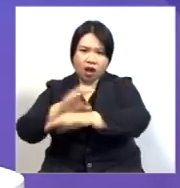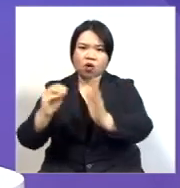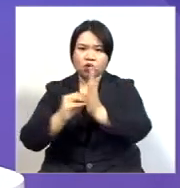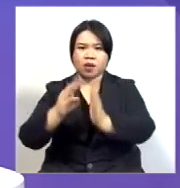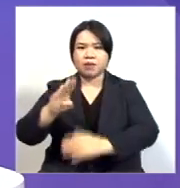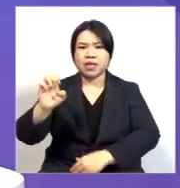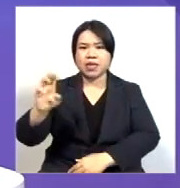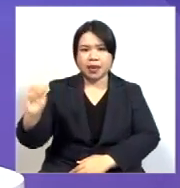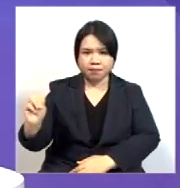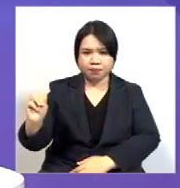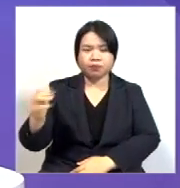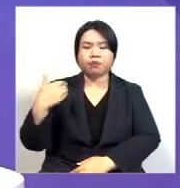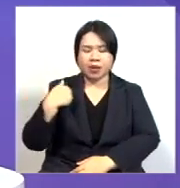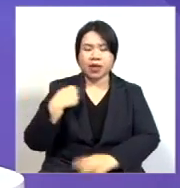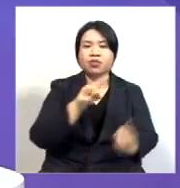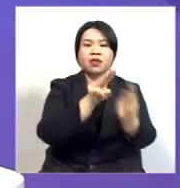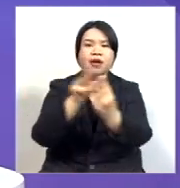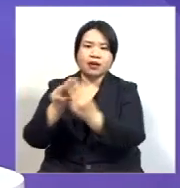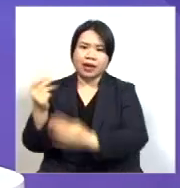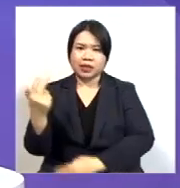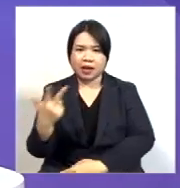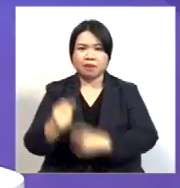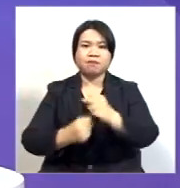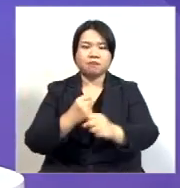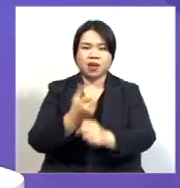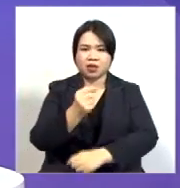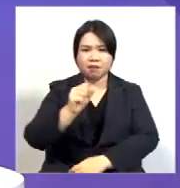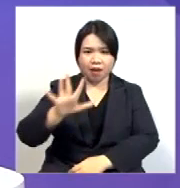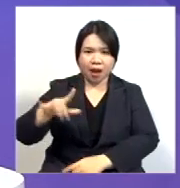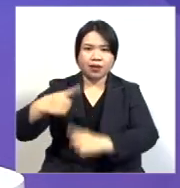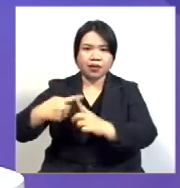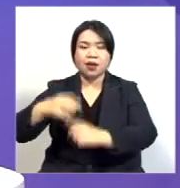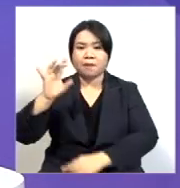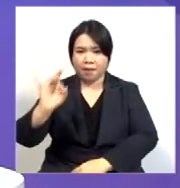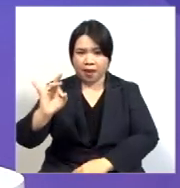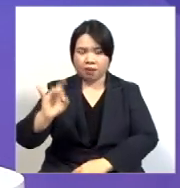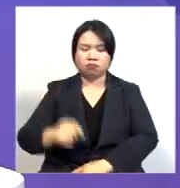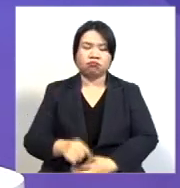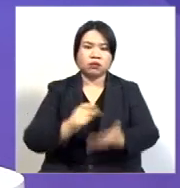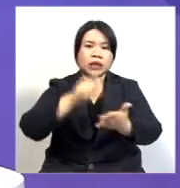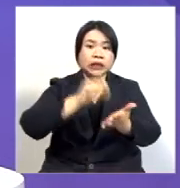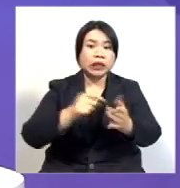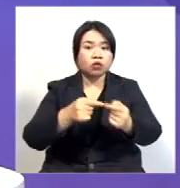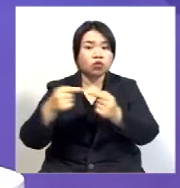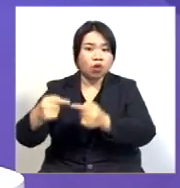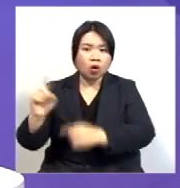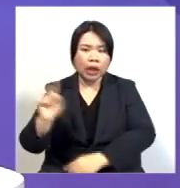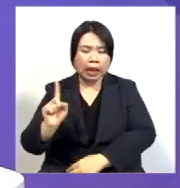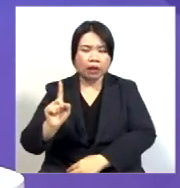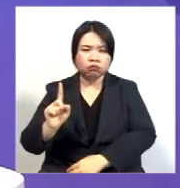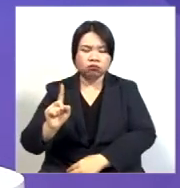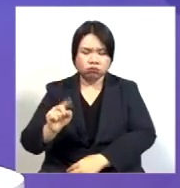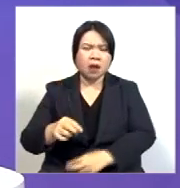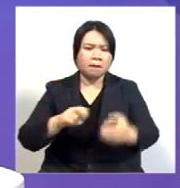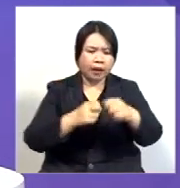พหรือว่า BEM 3สัญญาเป็นเวลา15ปี8เดือนนะคะซึ่งการต่อสัญญาดังกล่าวก็ถือว่าเป็นการแลกกับการ